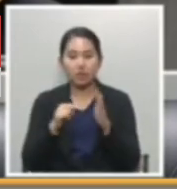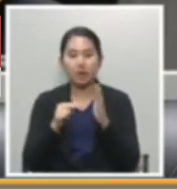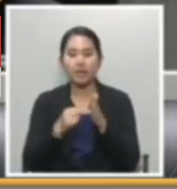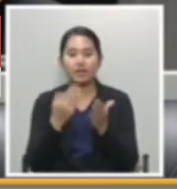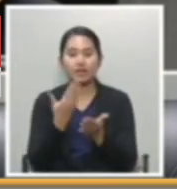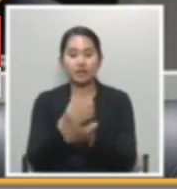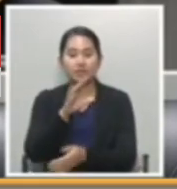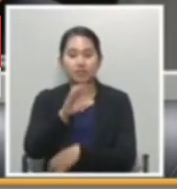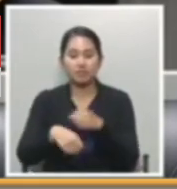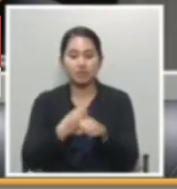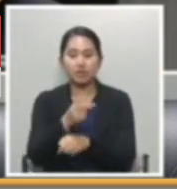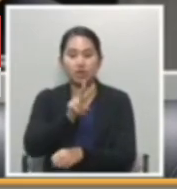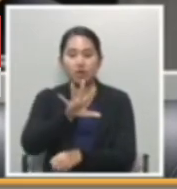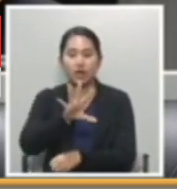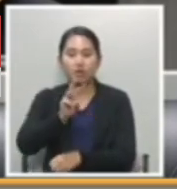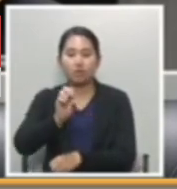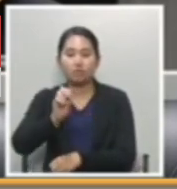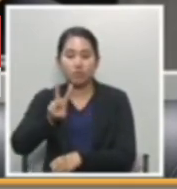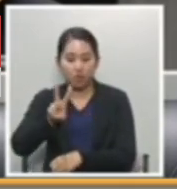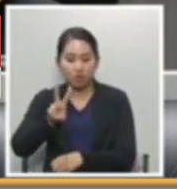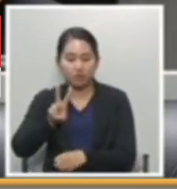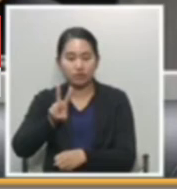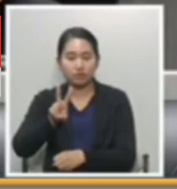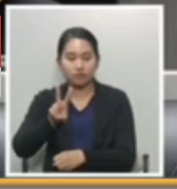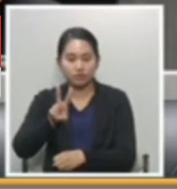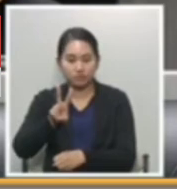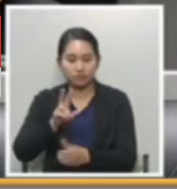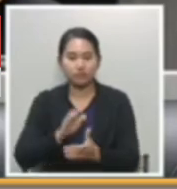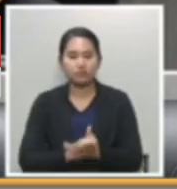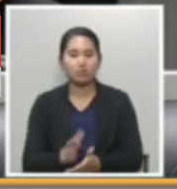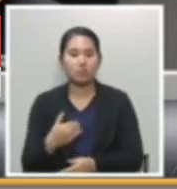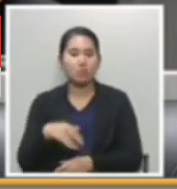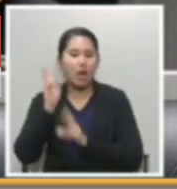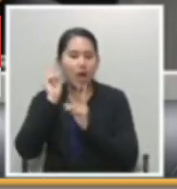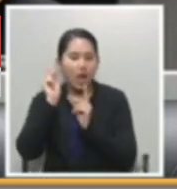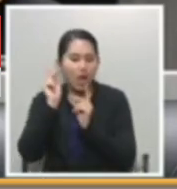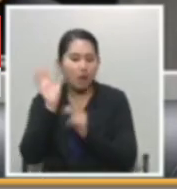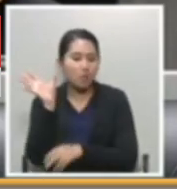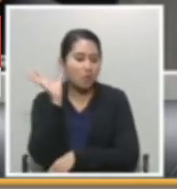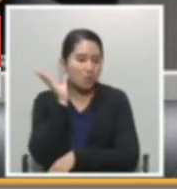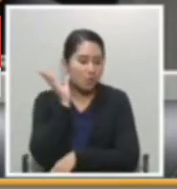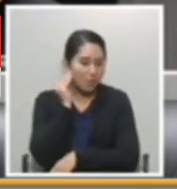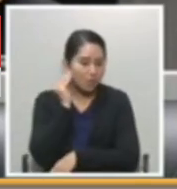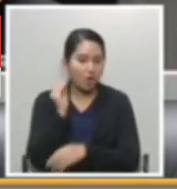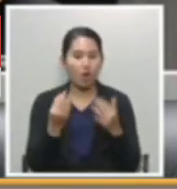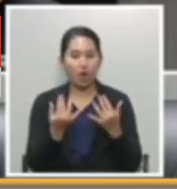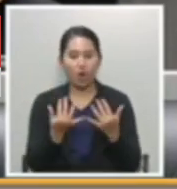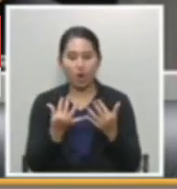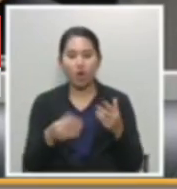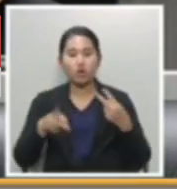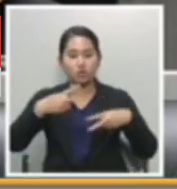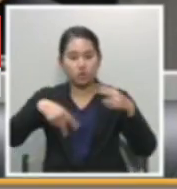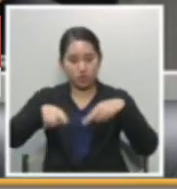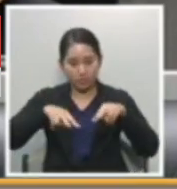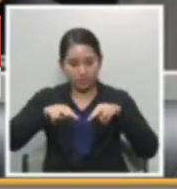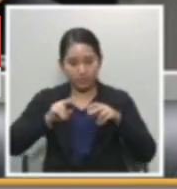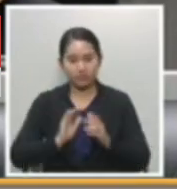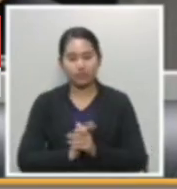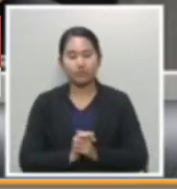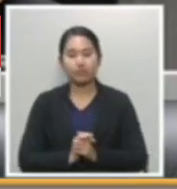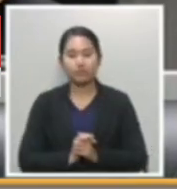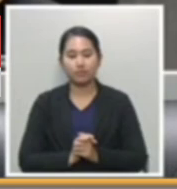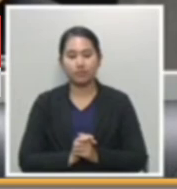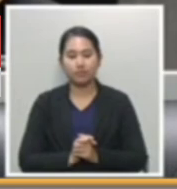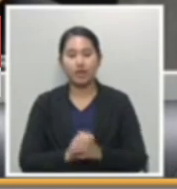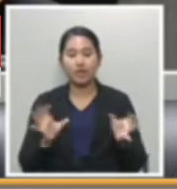ของปี62ไปพลางผมได้ยินข่าวครับกำลังจะรอตรวจสอบดูว่าจะมีการผู